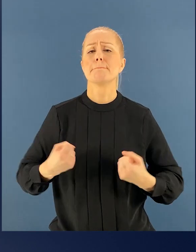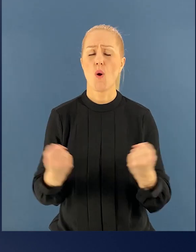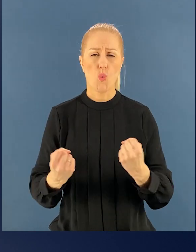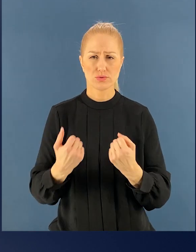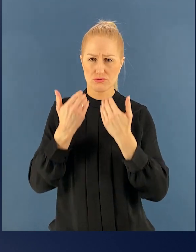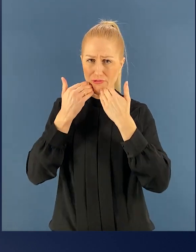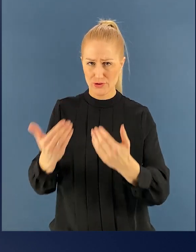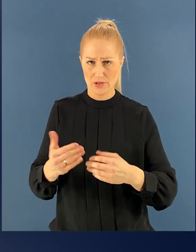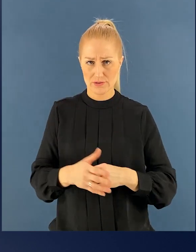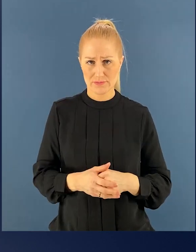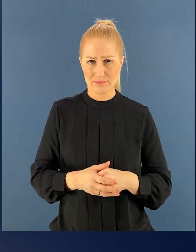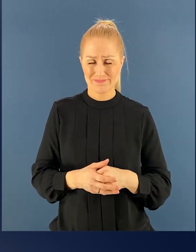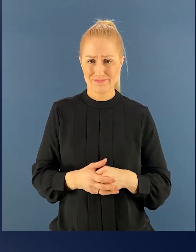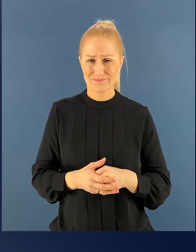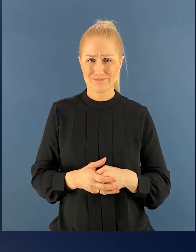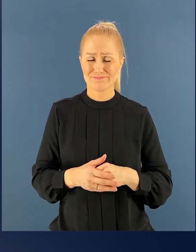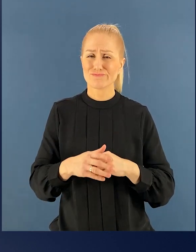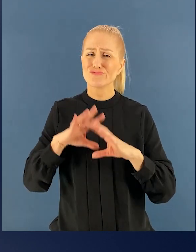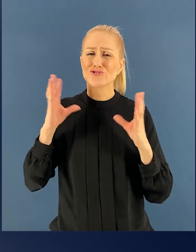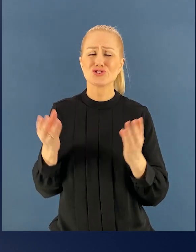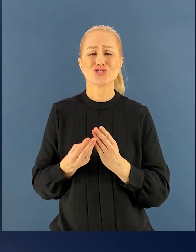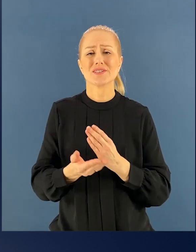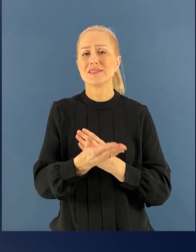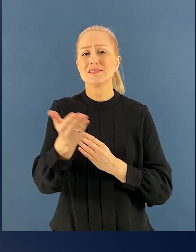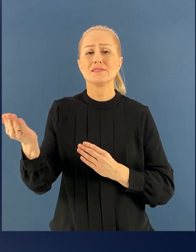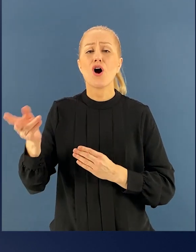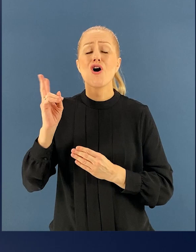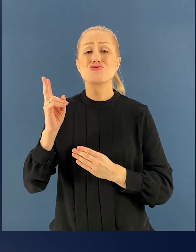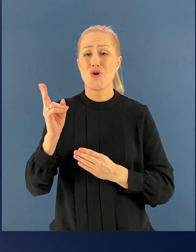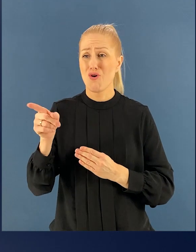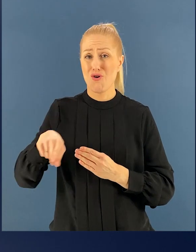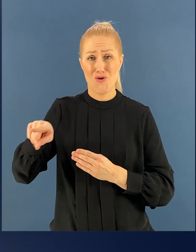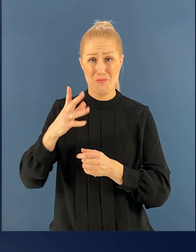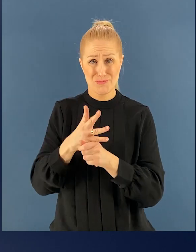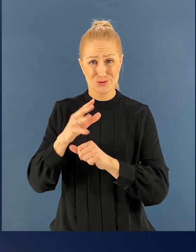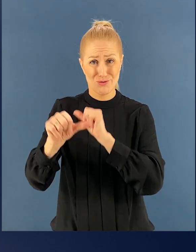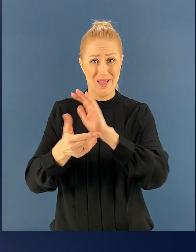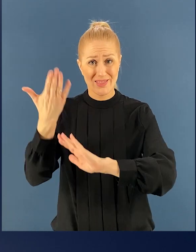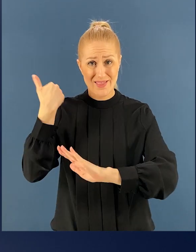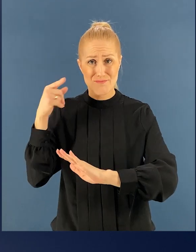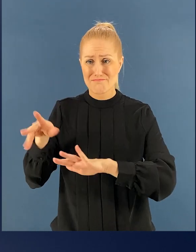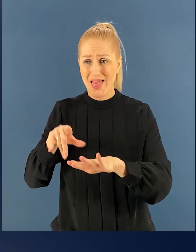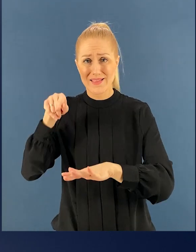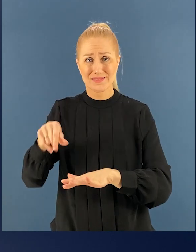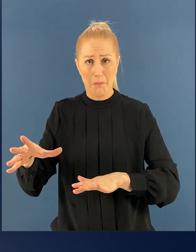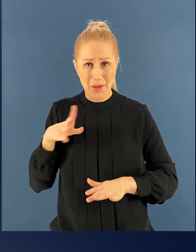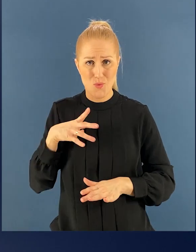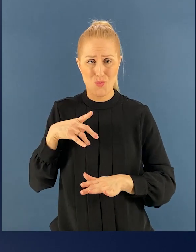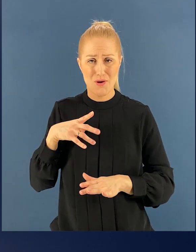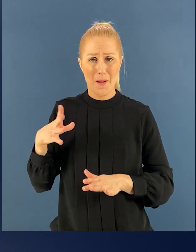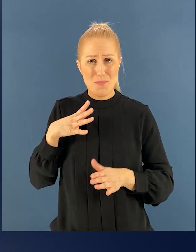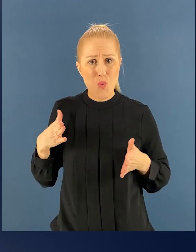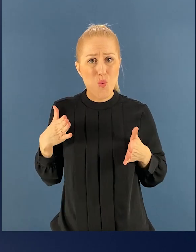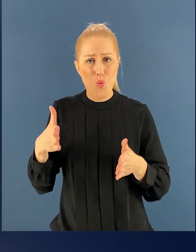wszystkim tym, którzy 50 lat temu szli tą ulicą. Wszystkim tym, którzy 50 lat temu